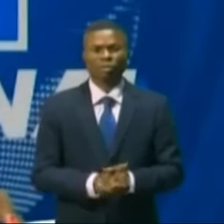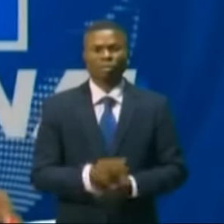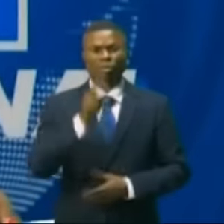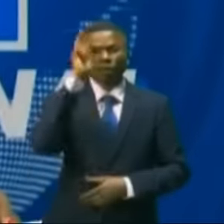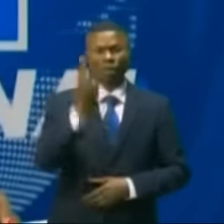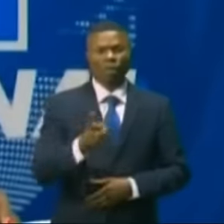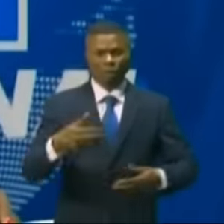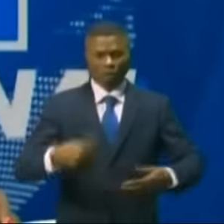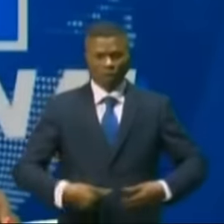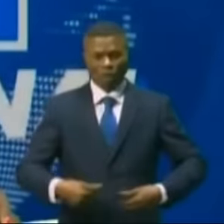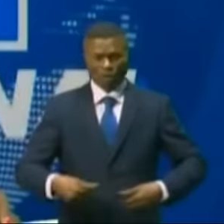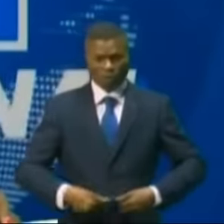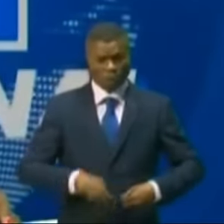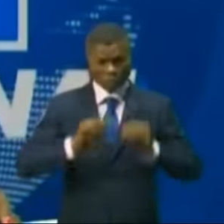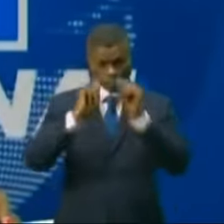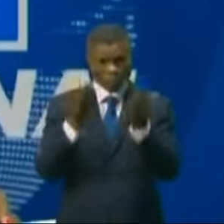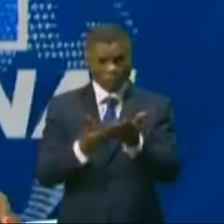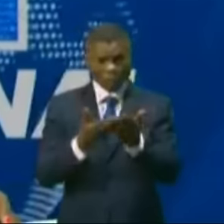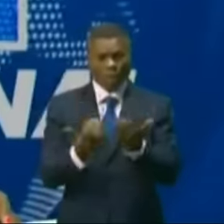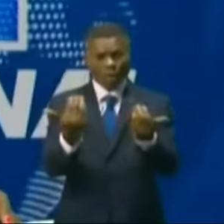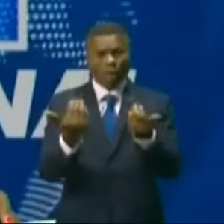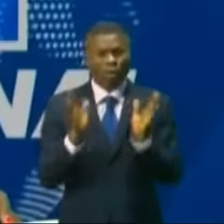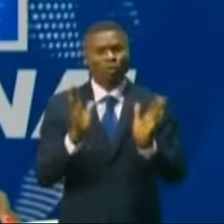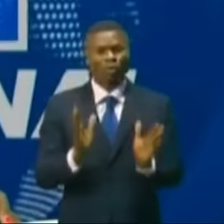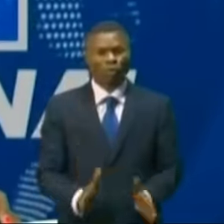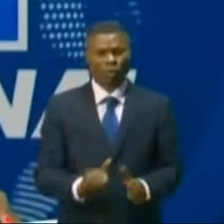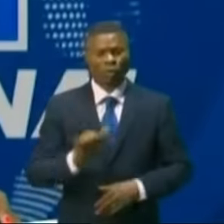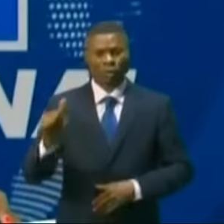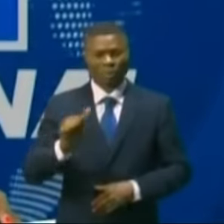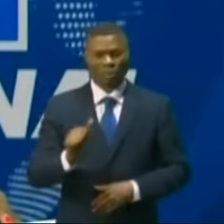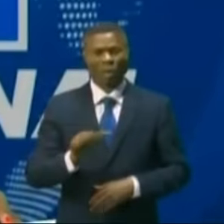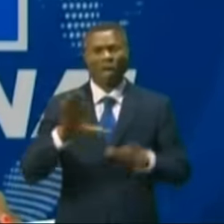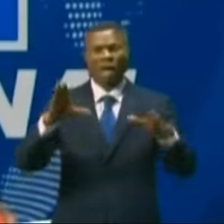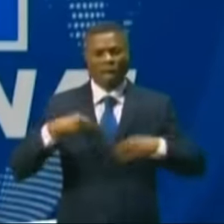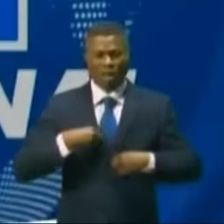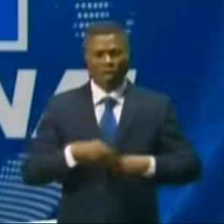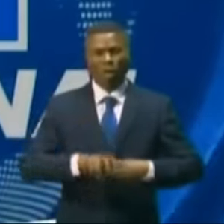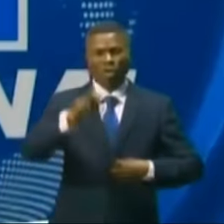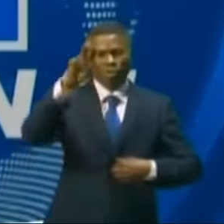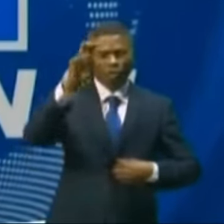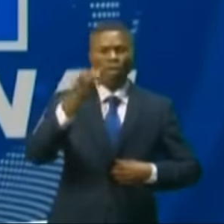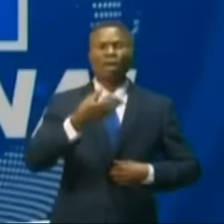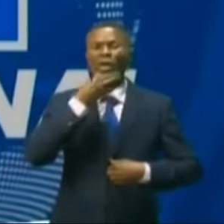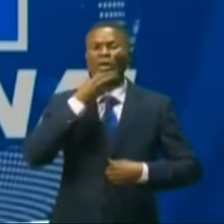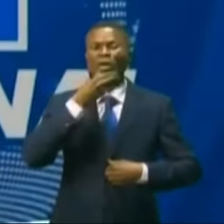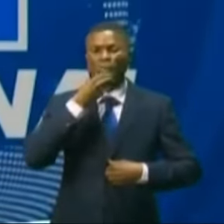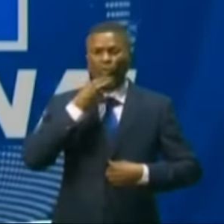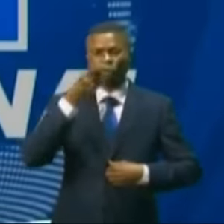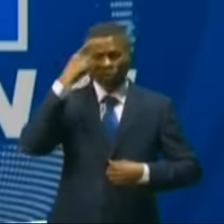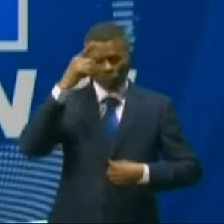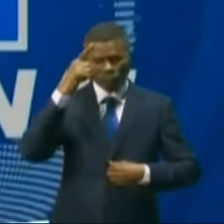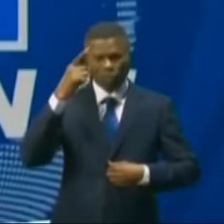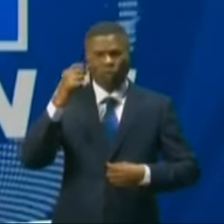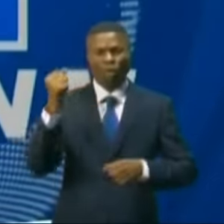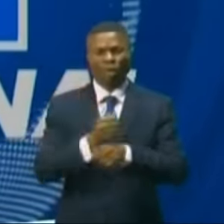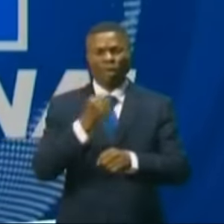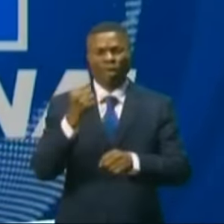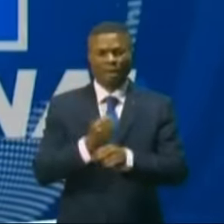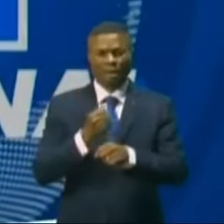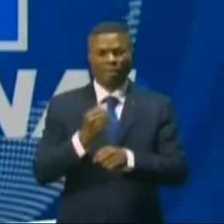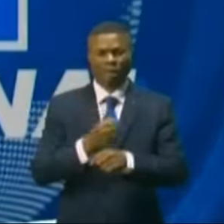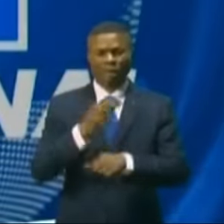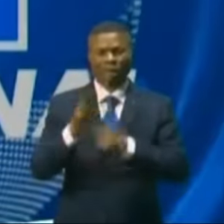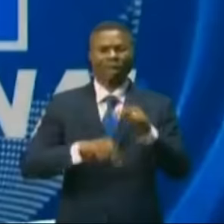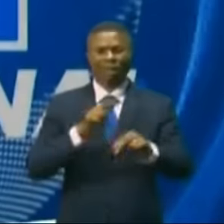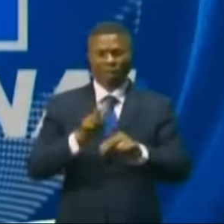200 jeunes, parmi eux des volontaires, ont pris la direction du centre de formation Félix-Antoine Tshisekedi à Kanyama-Kasese.